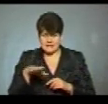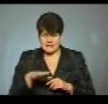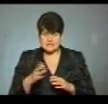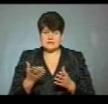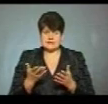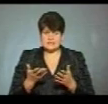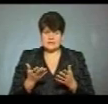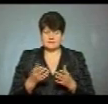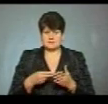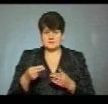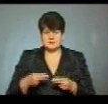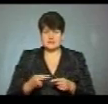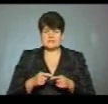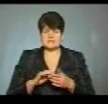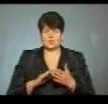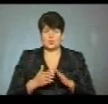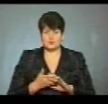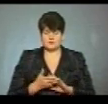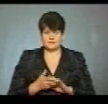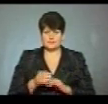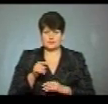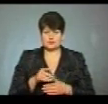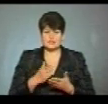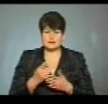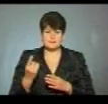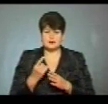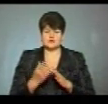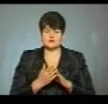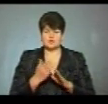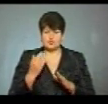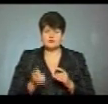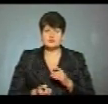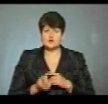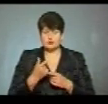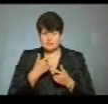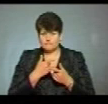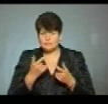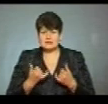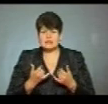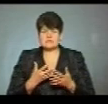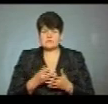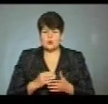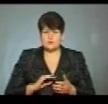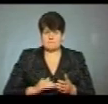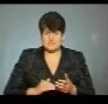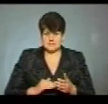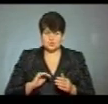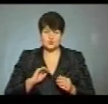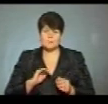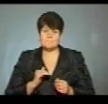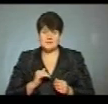Міжнародний трейд-клуб підписав такий договір. Вони є першочерговим джерелом інформації для свого бізнесу. Тобто